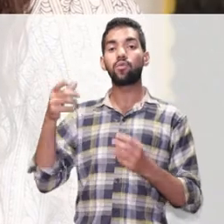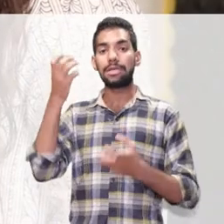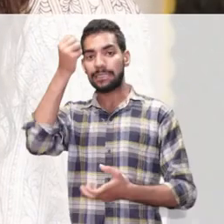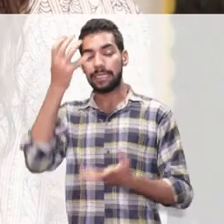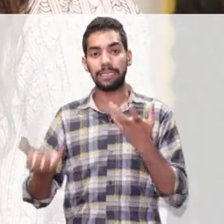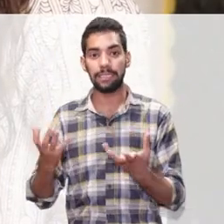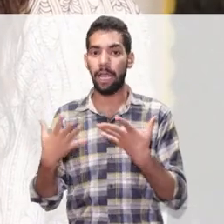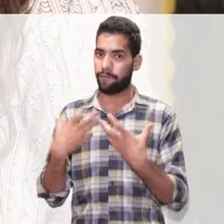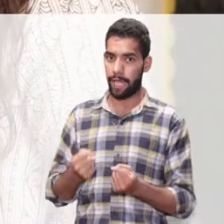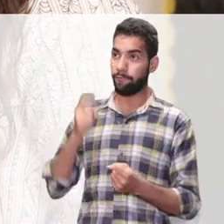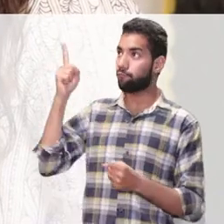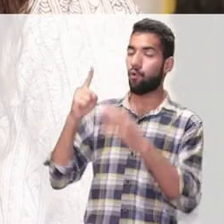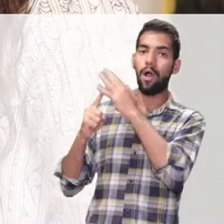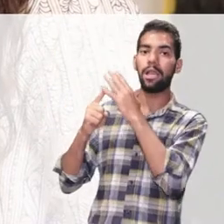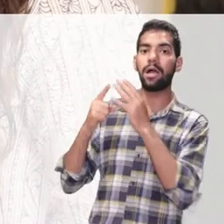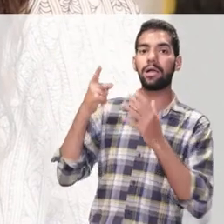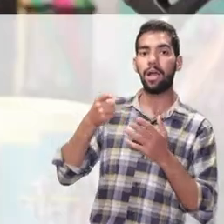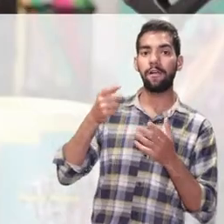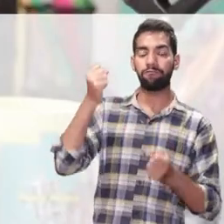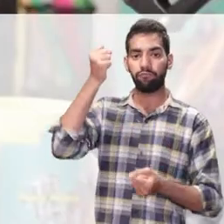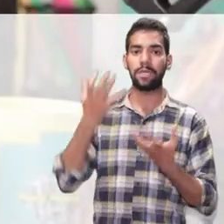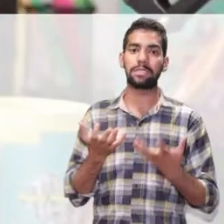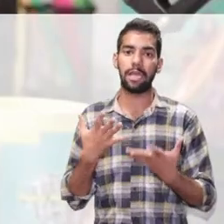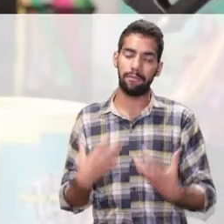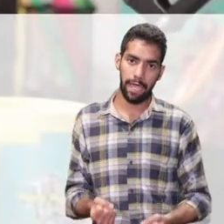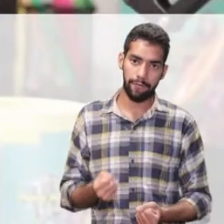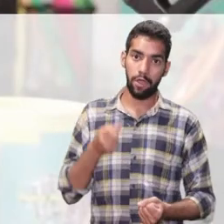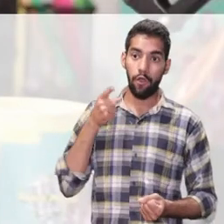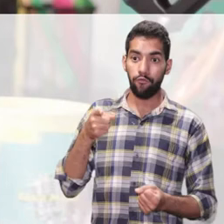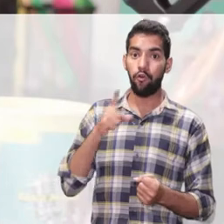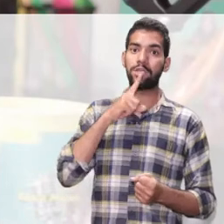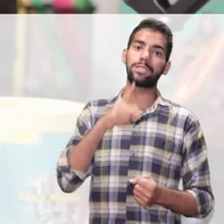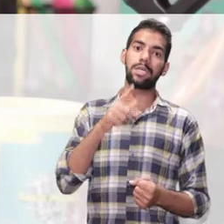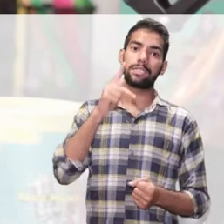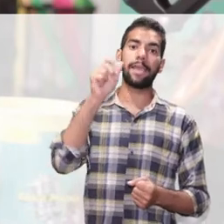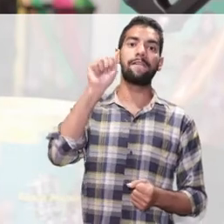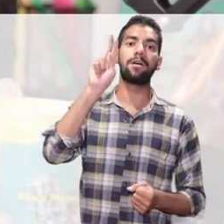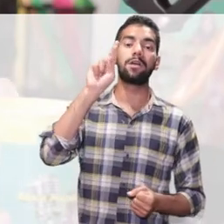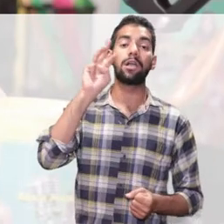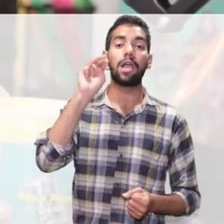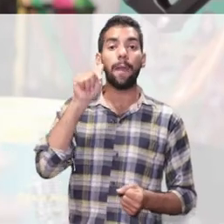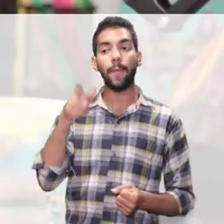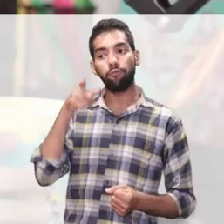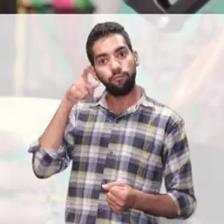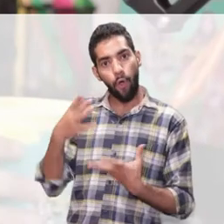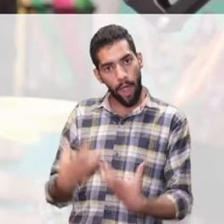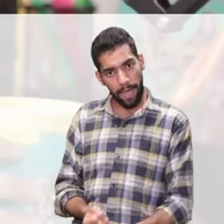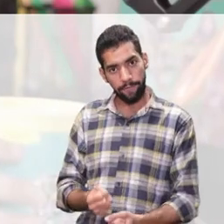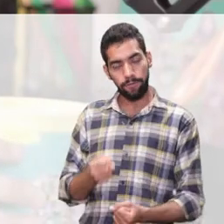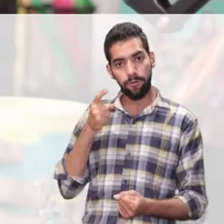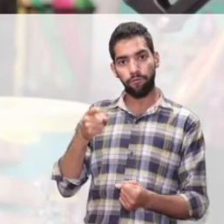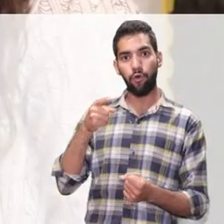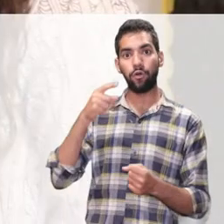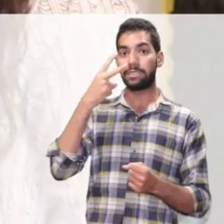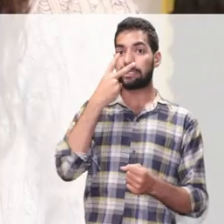बाहर से किसी कुछ नजर आ रहा और अगर कोई एक किसी ने आकर आपके ऊपर यंत्र FIR भी नहीं काटना आपको ज्यादा होंगे लेकिन अंदर से